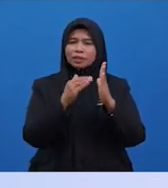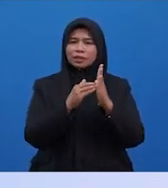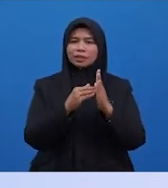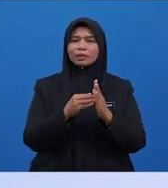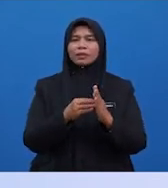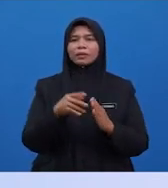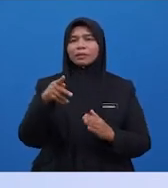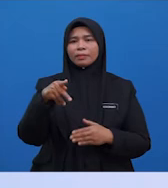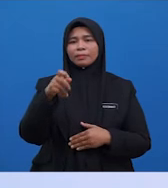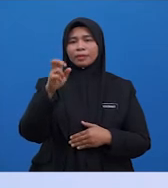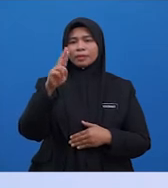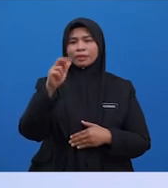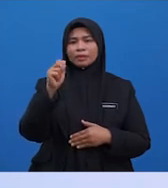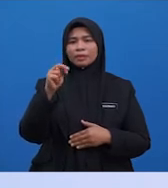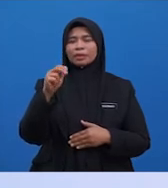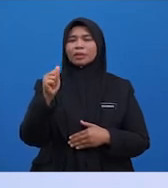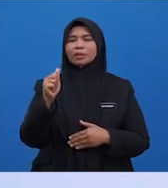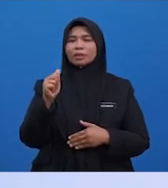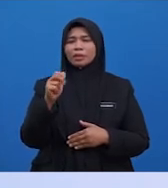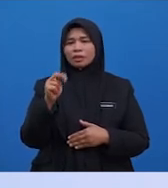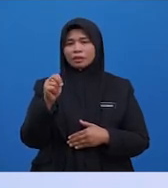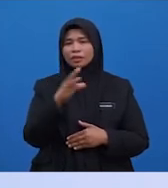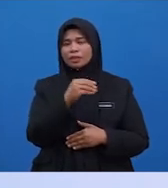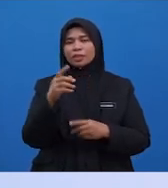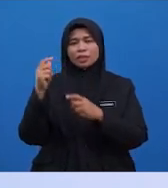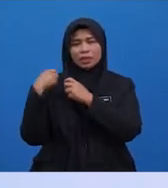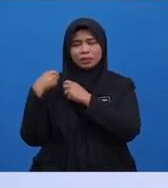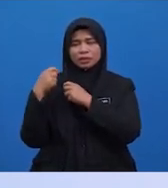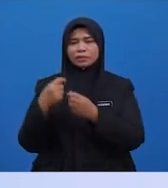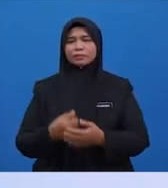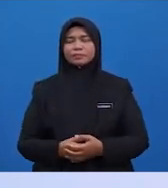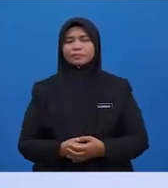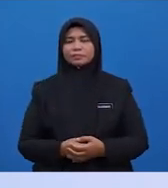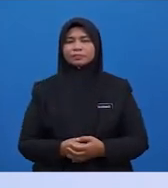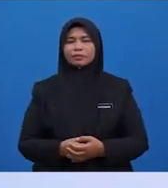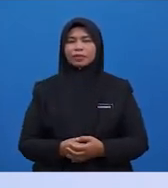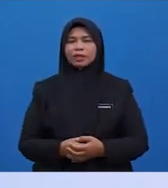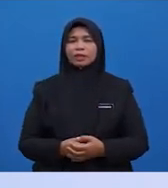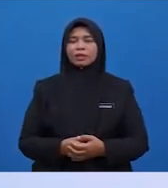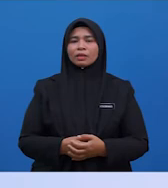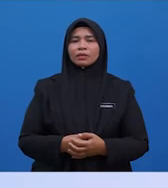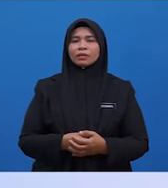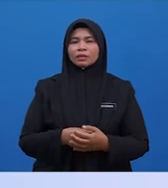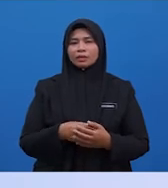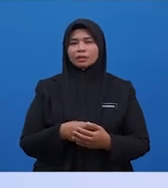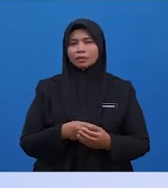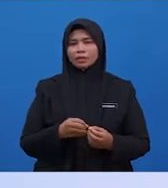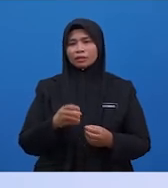dan tanggungjawab jurulatih yang kita pelajari tadi. Jawapan. Peranan